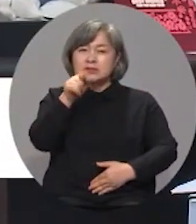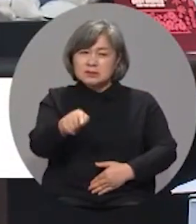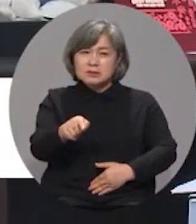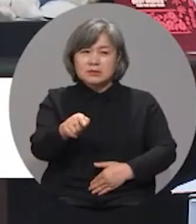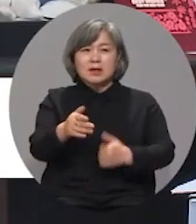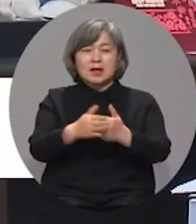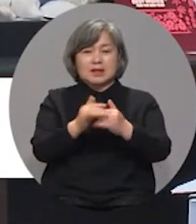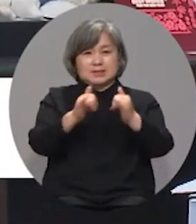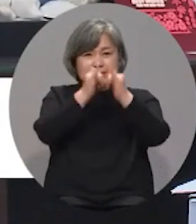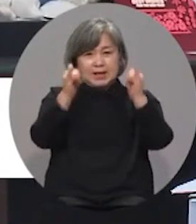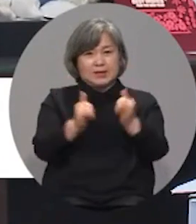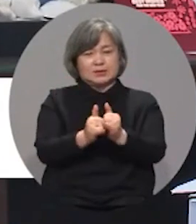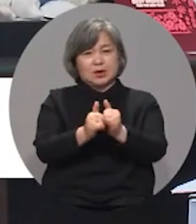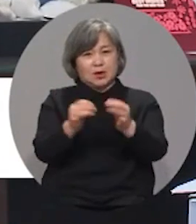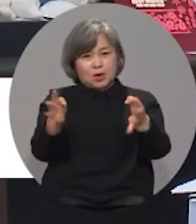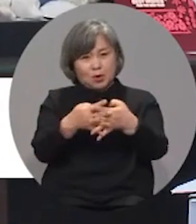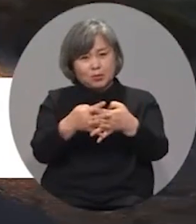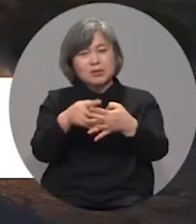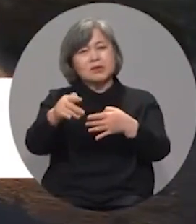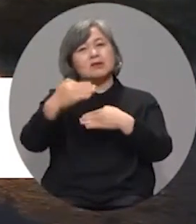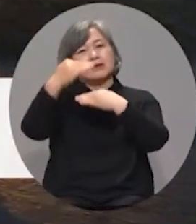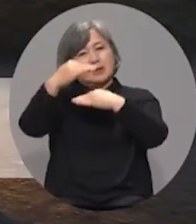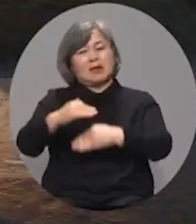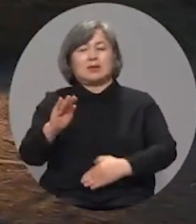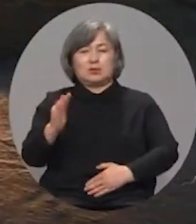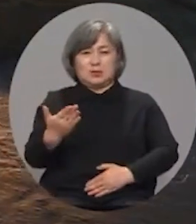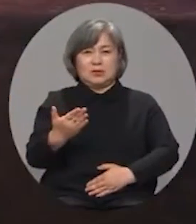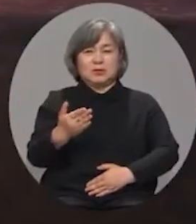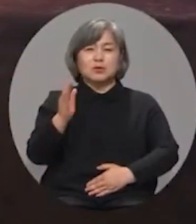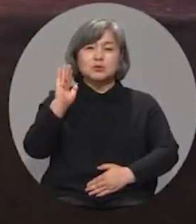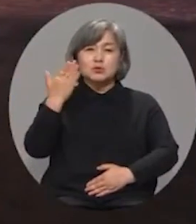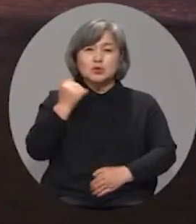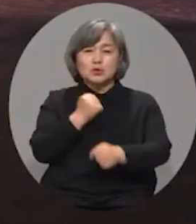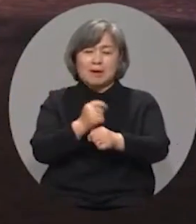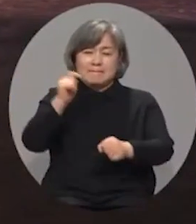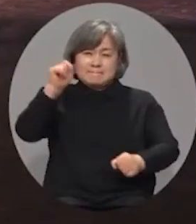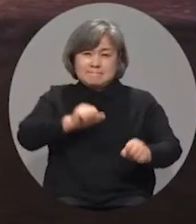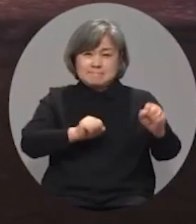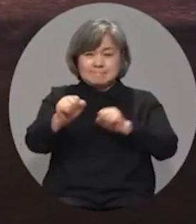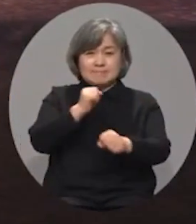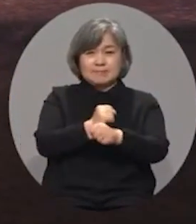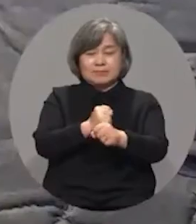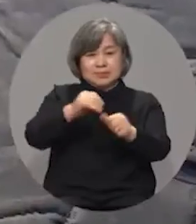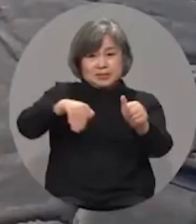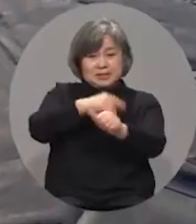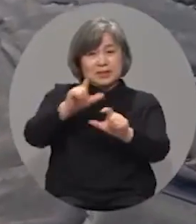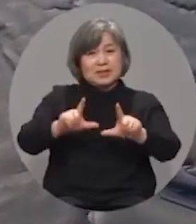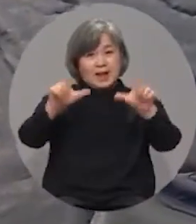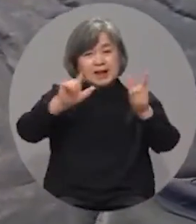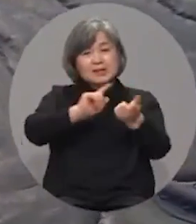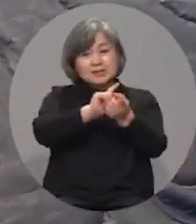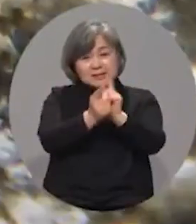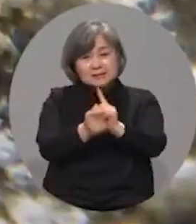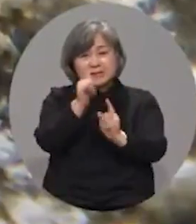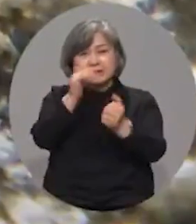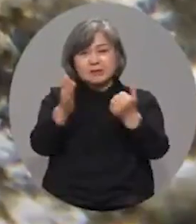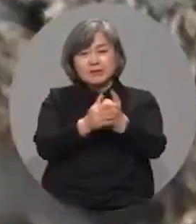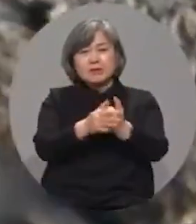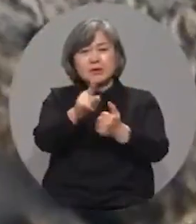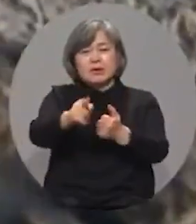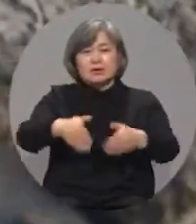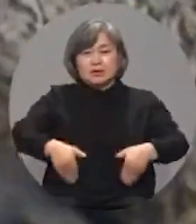사회적 앱 이 과정에서 이루어 내야 될 것이죠 게다가 최근 가속화하는 기후변화 대책 으로 갯벌의 뛰어난